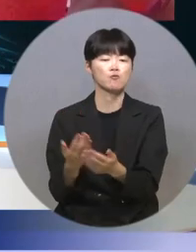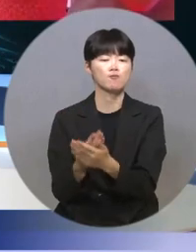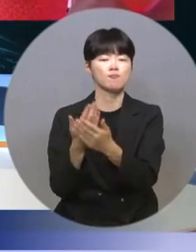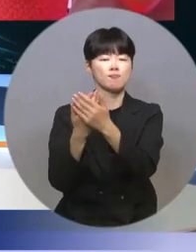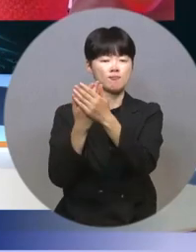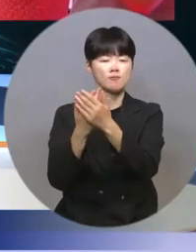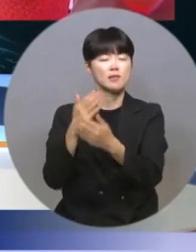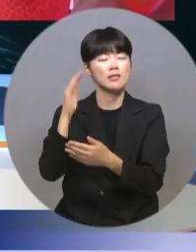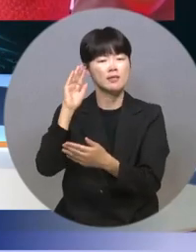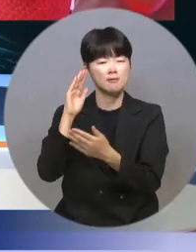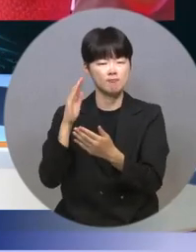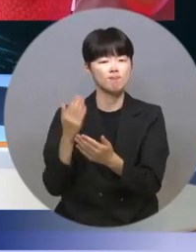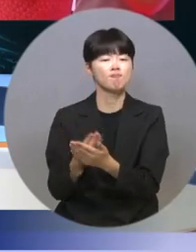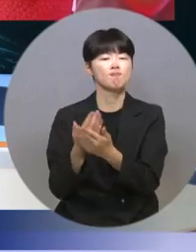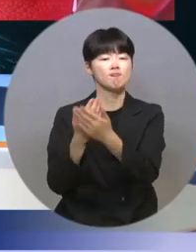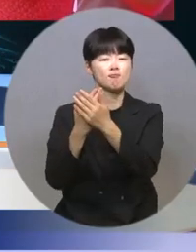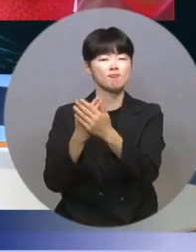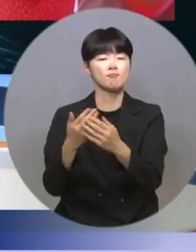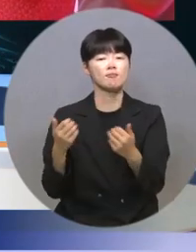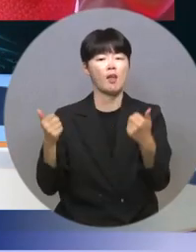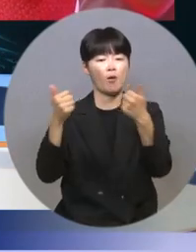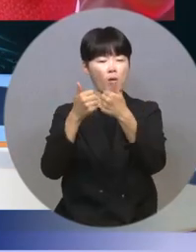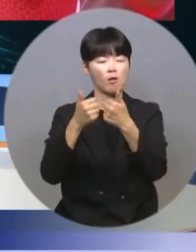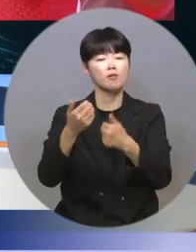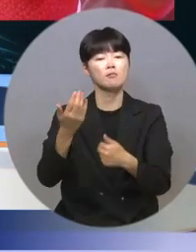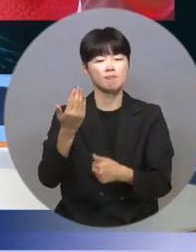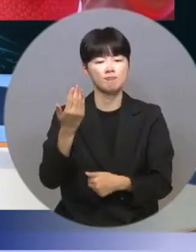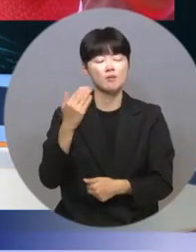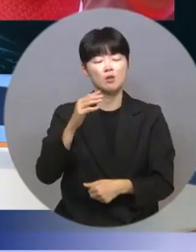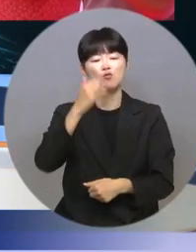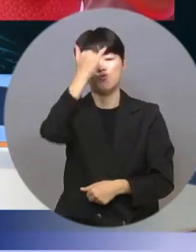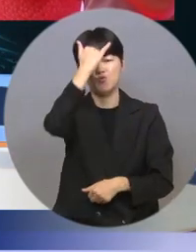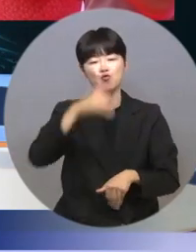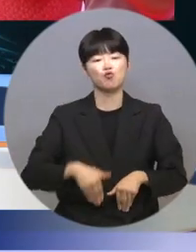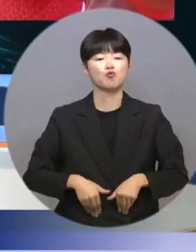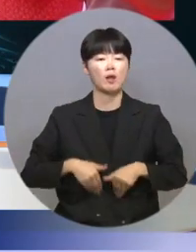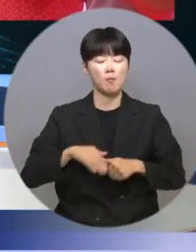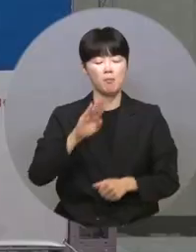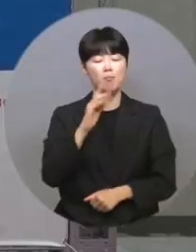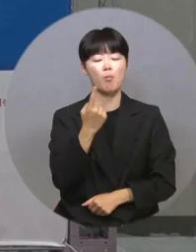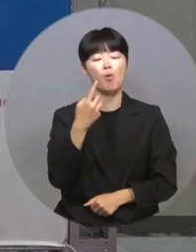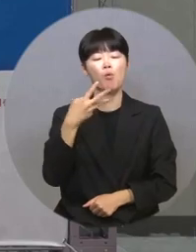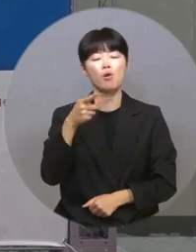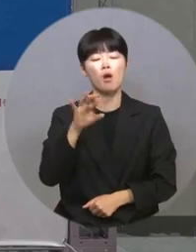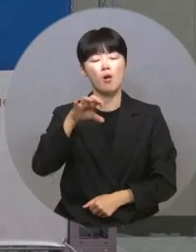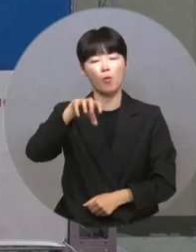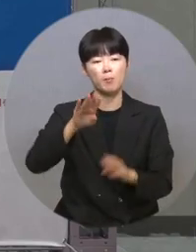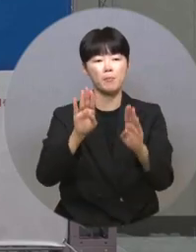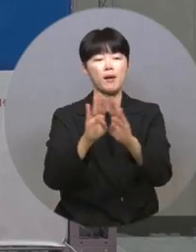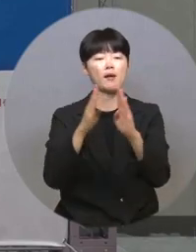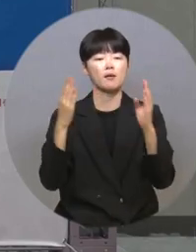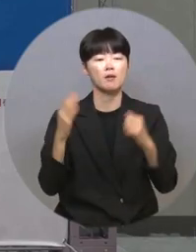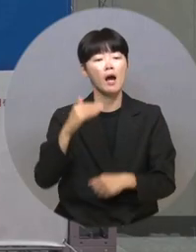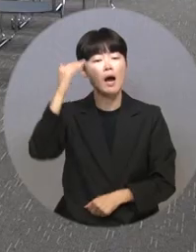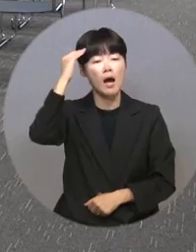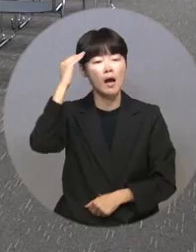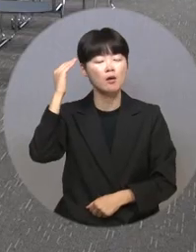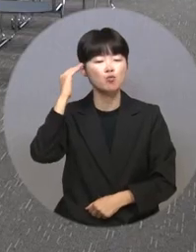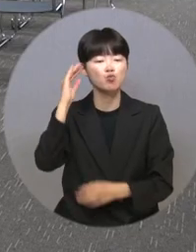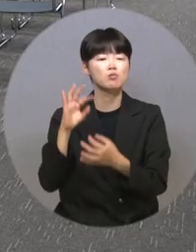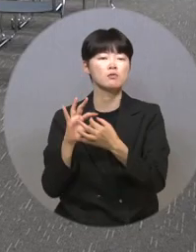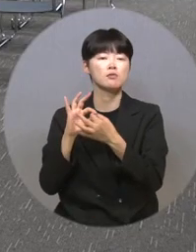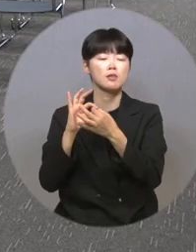열렸습니다. 어떠한 이야기가 나왔는지 노혜림 기자가 전합니다. 대한민국 지속가능발전대회가